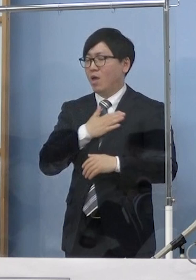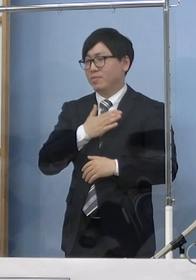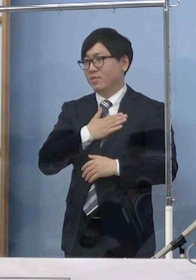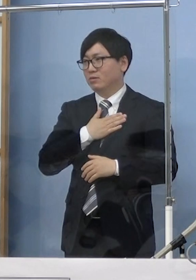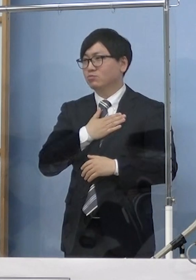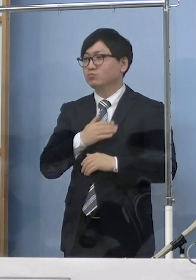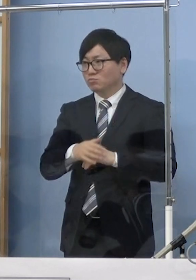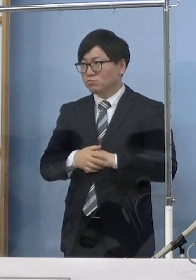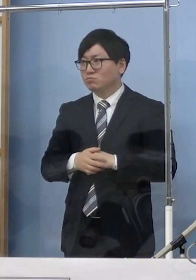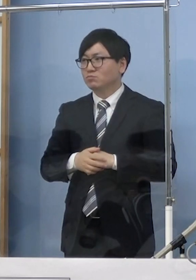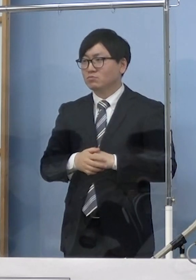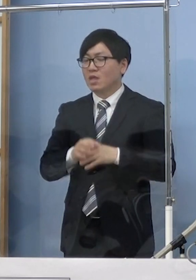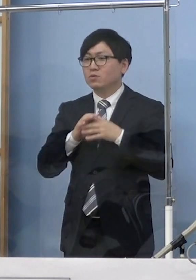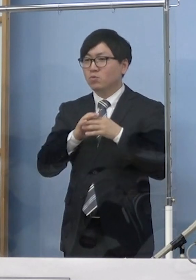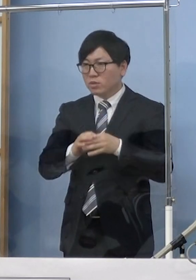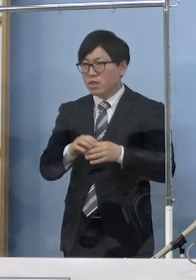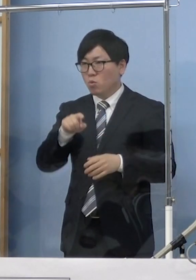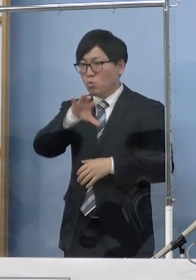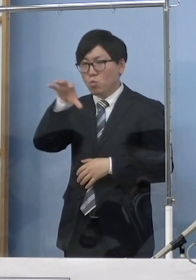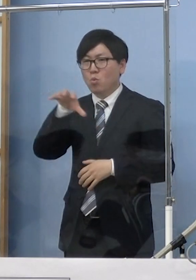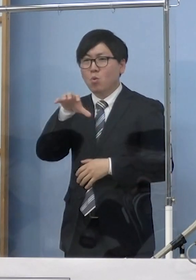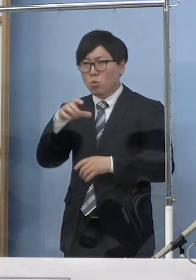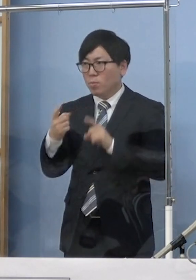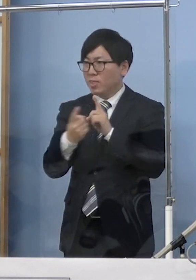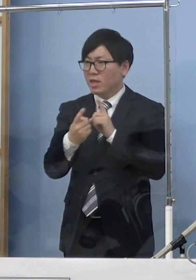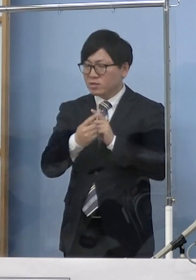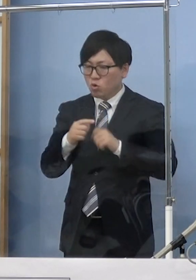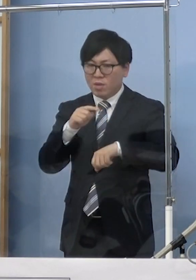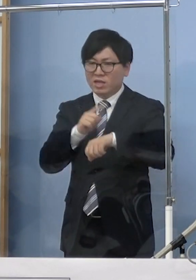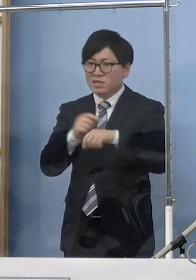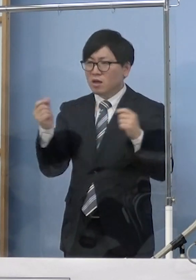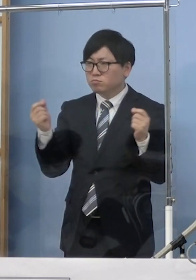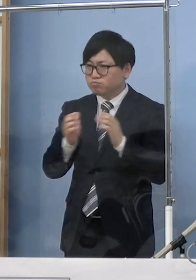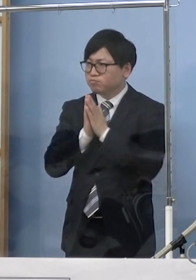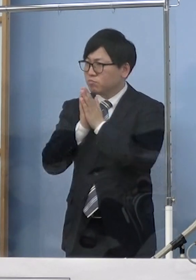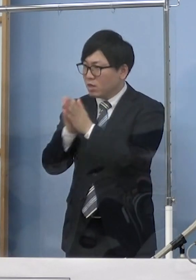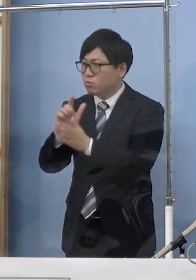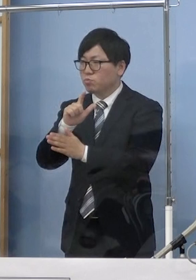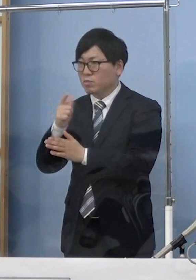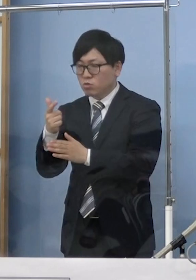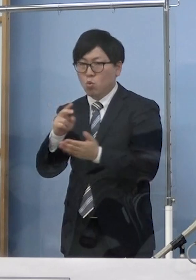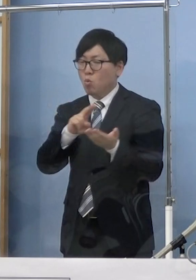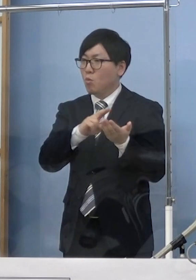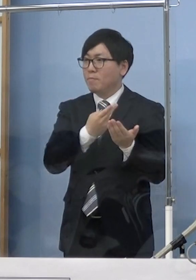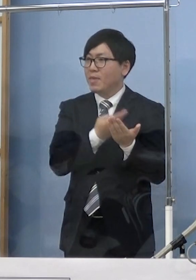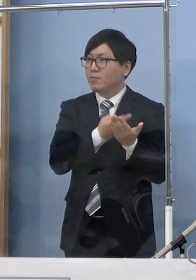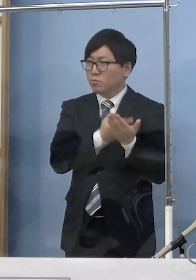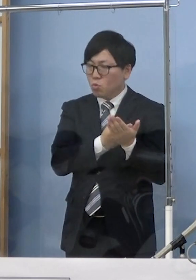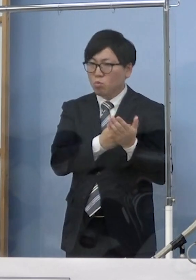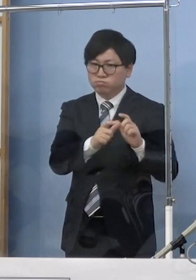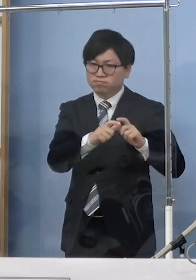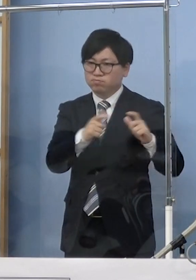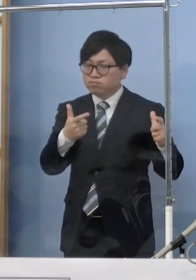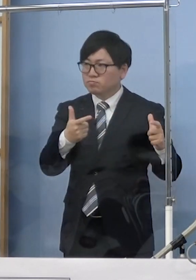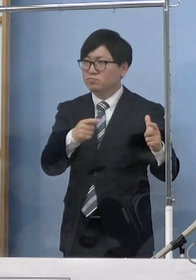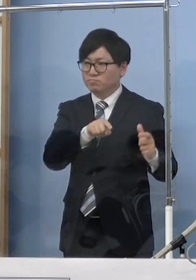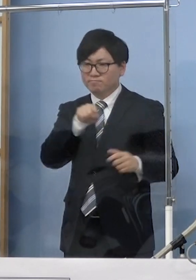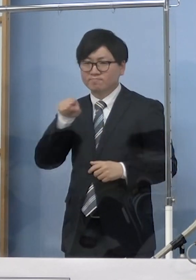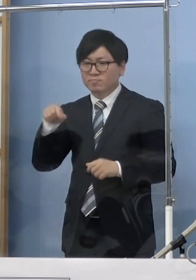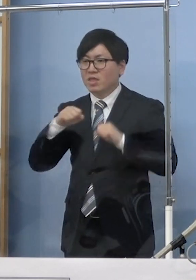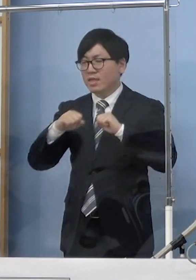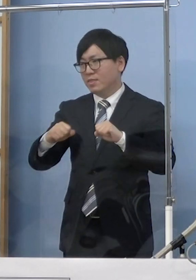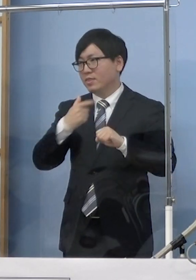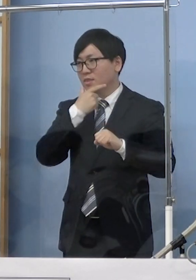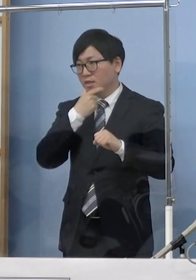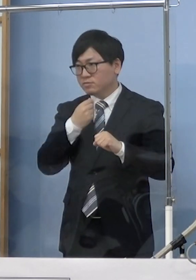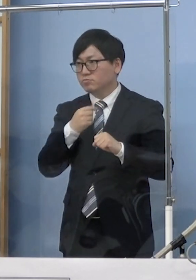あ、そうした対応をしっかりと、時短の要請と、それから病床の確保、しかもこれも患者さんの属